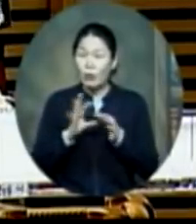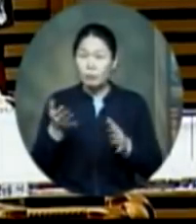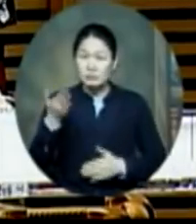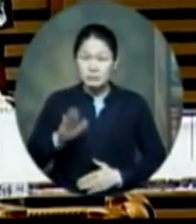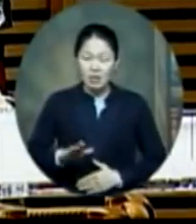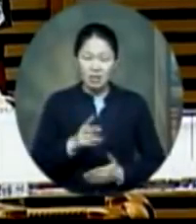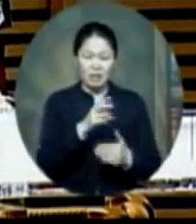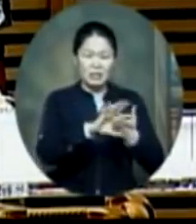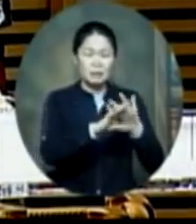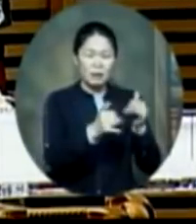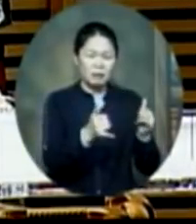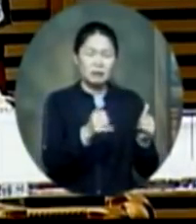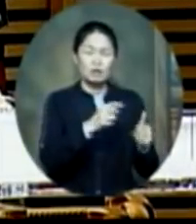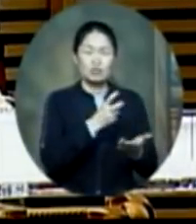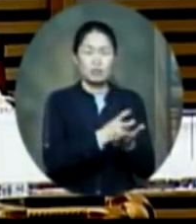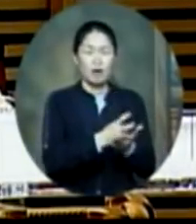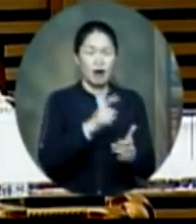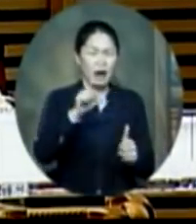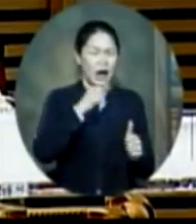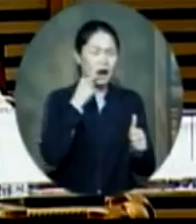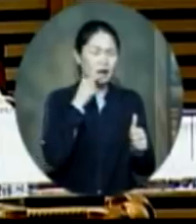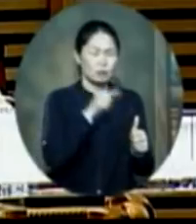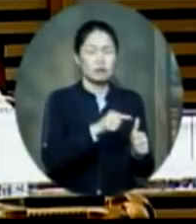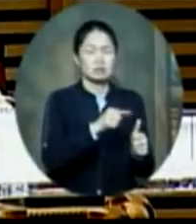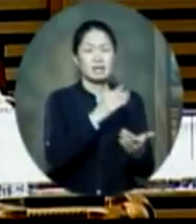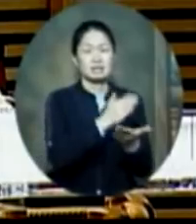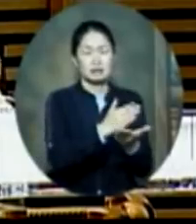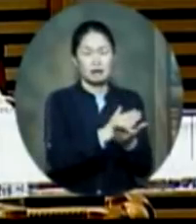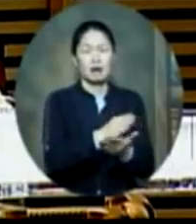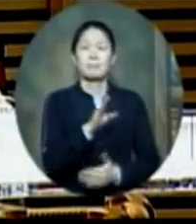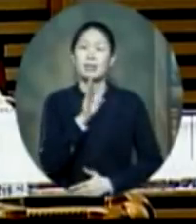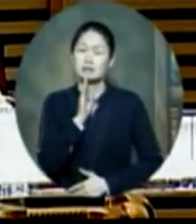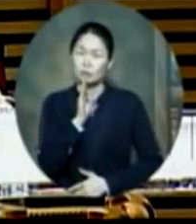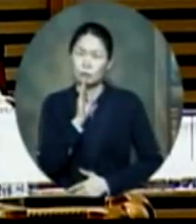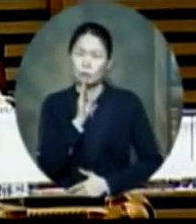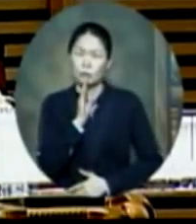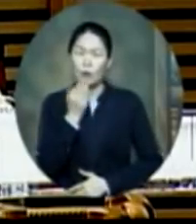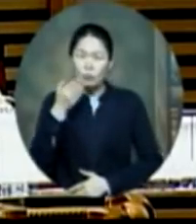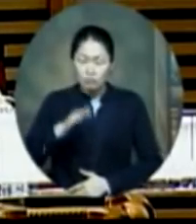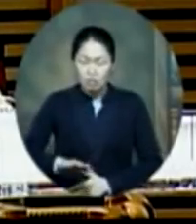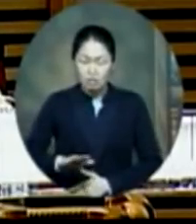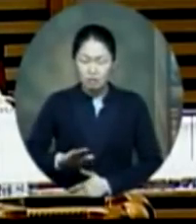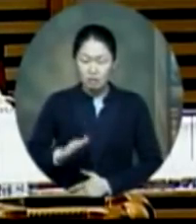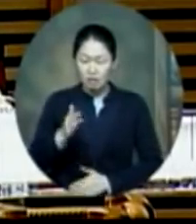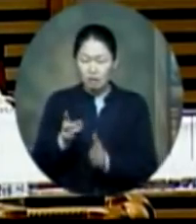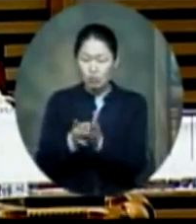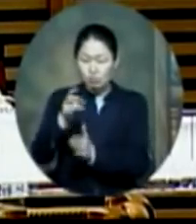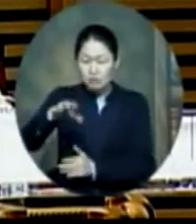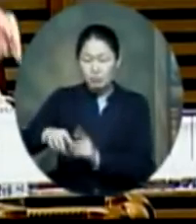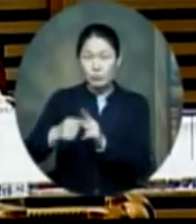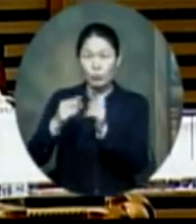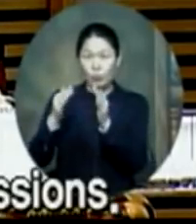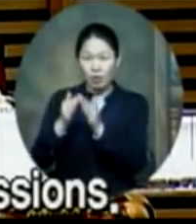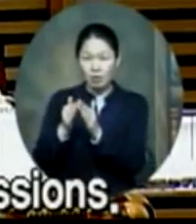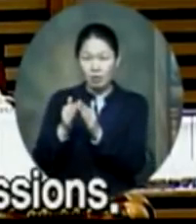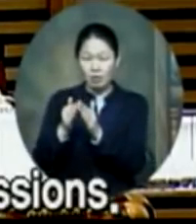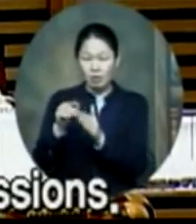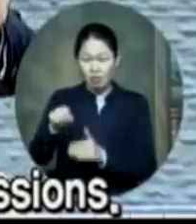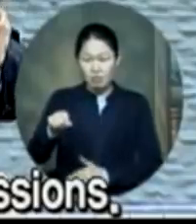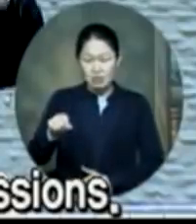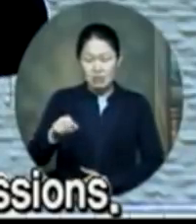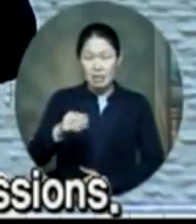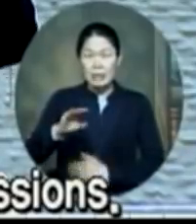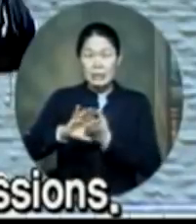율법 강요하지 말자. 옳지요. 근데 예루살렘 교회는 이방인